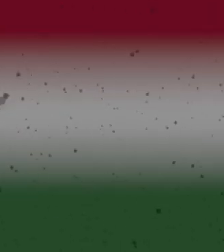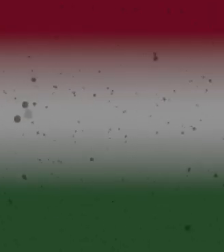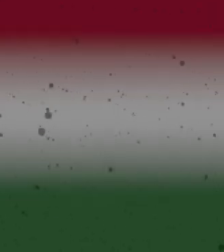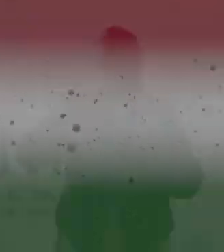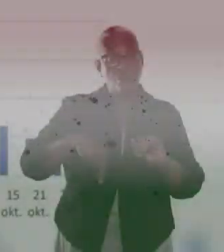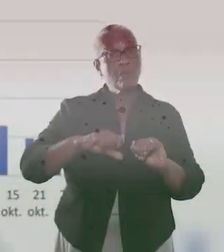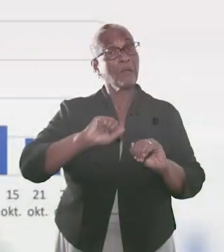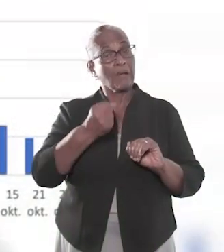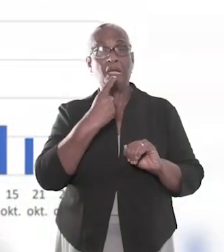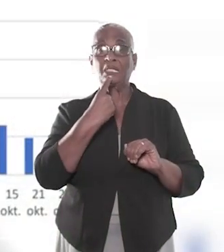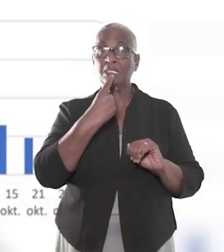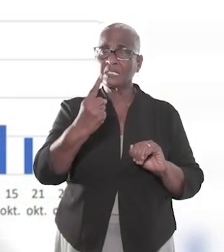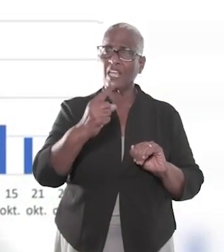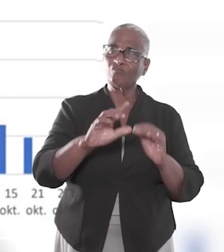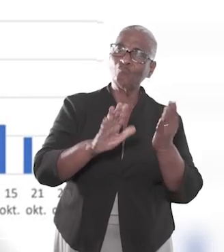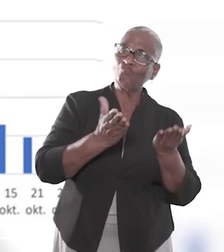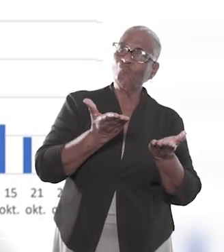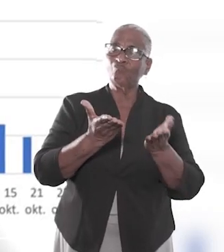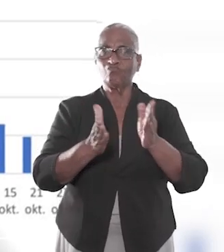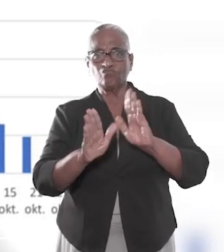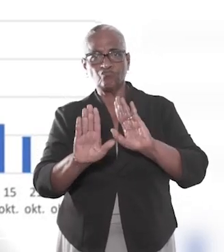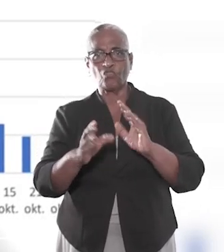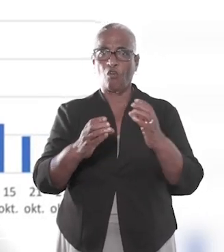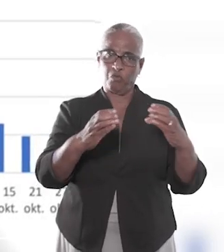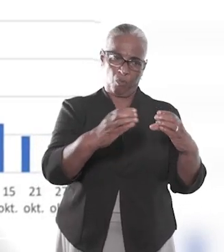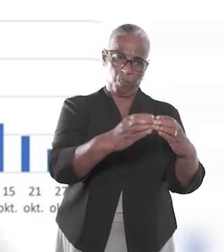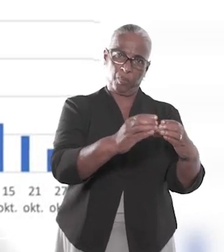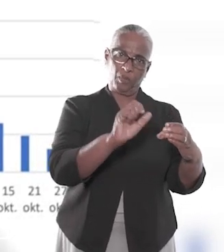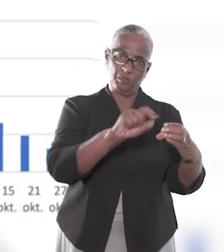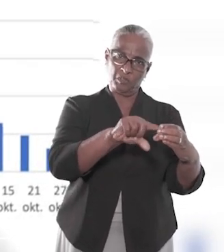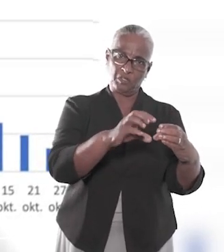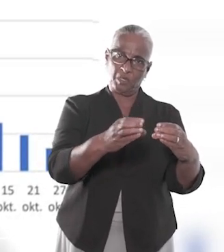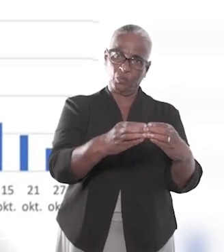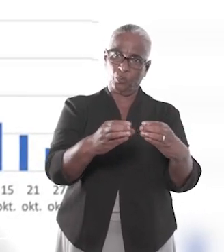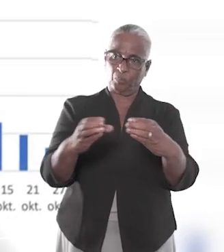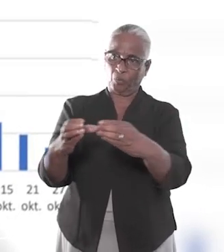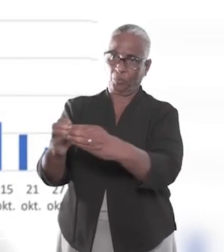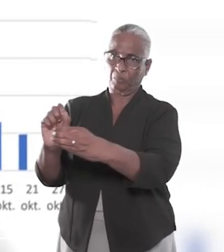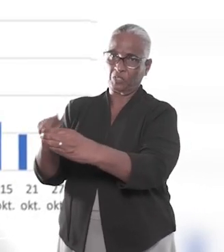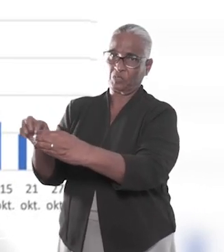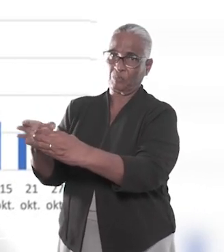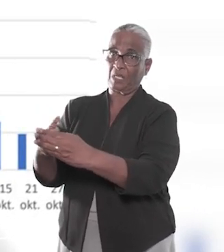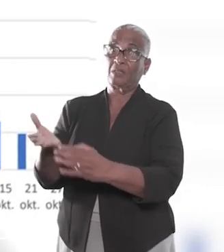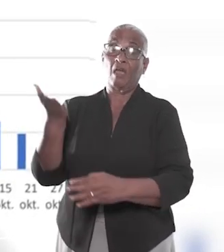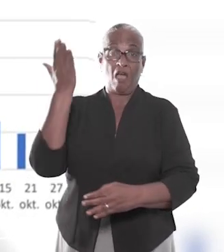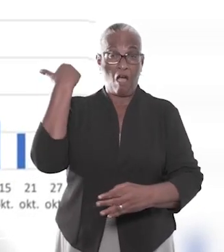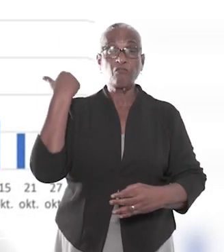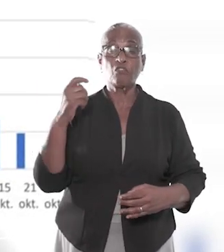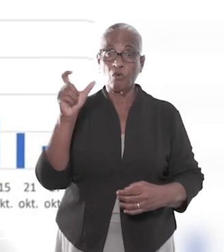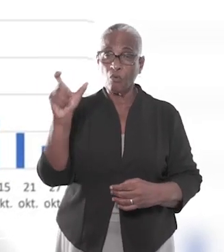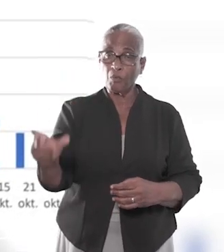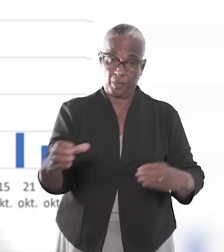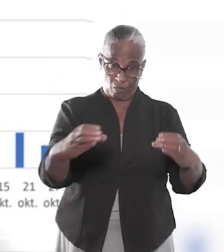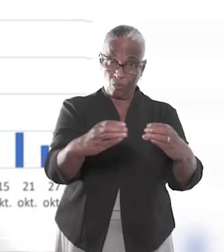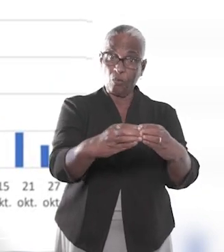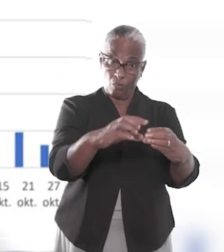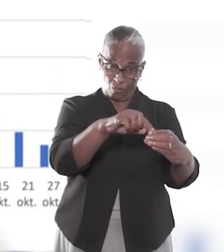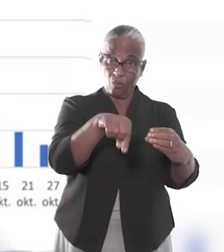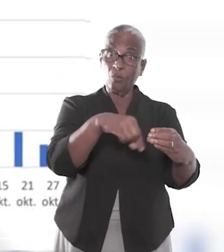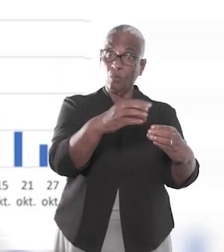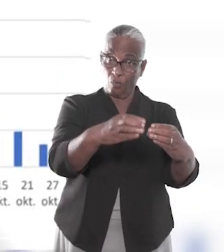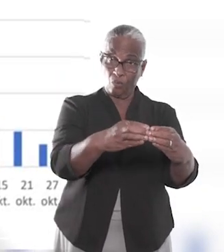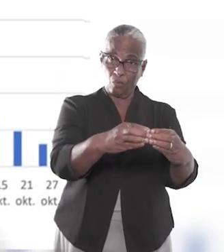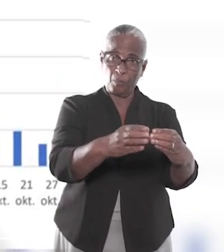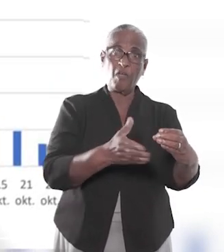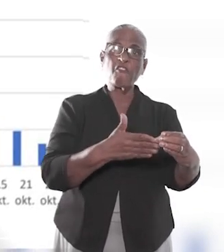We kunnen nu spreken van sporadische, oftewel clusterbesmettingen. Zo was er de afgelopen week een